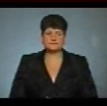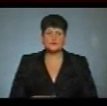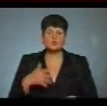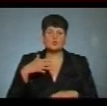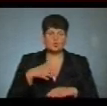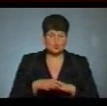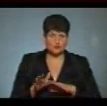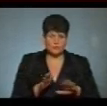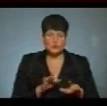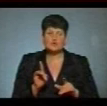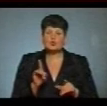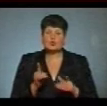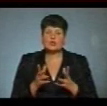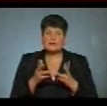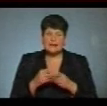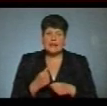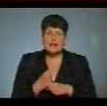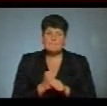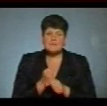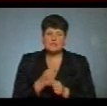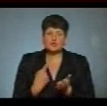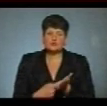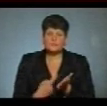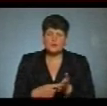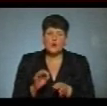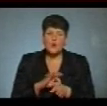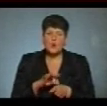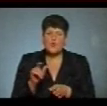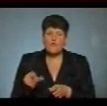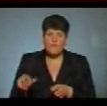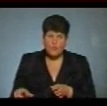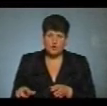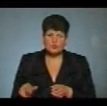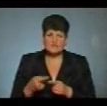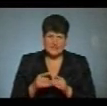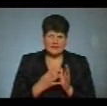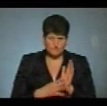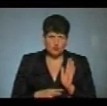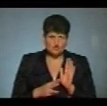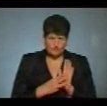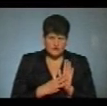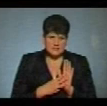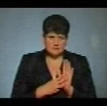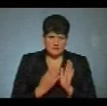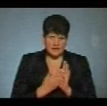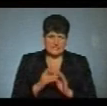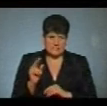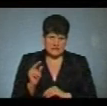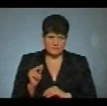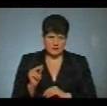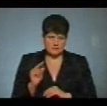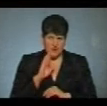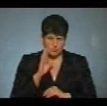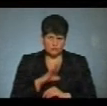Зрозуміло. Щодо кількості лабораторно підтверджених хворих, чи це таки 98 про ці цифри, які говорили ще